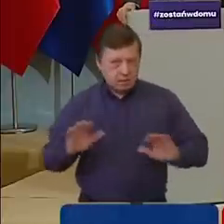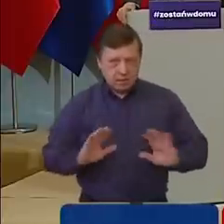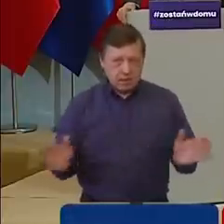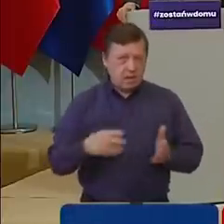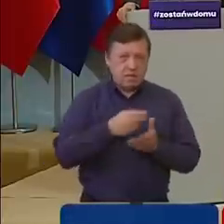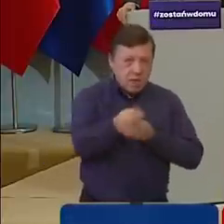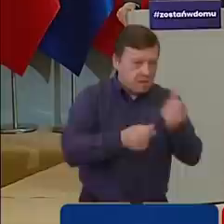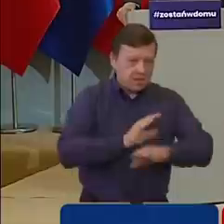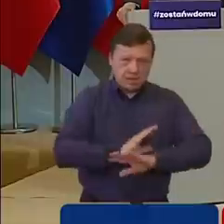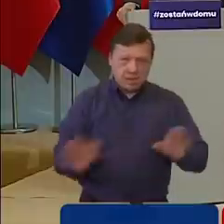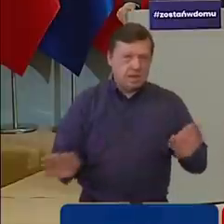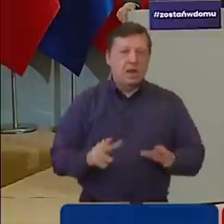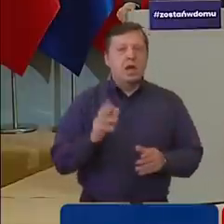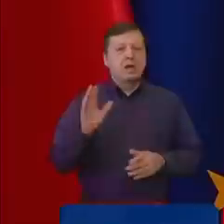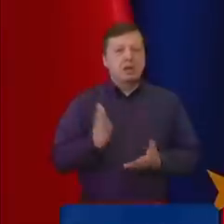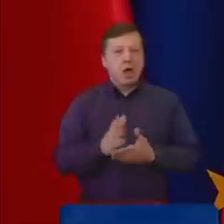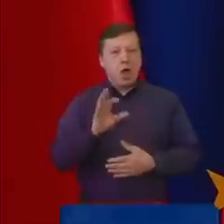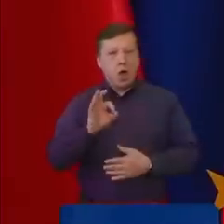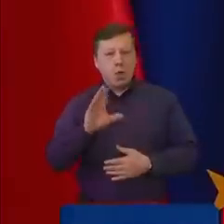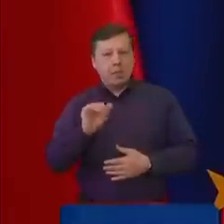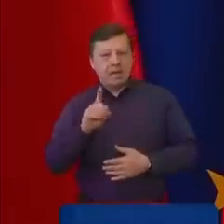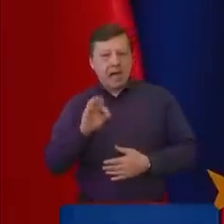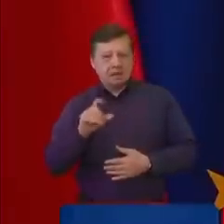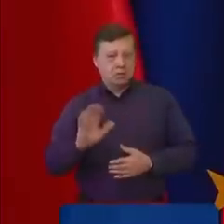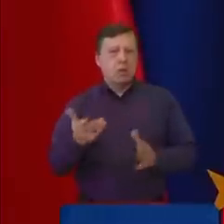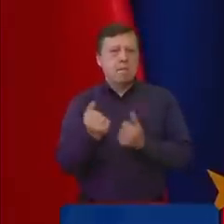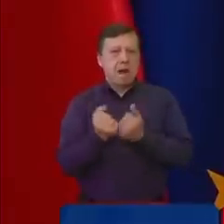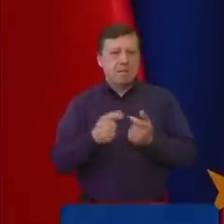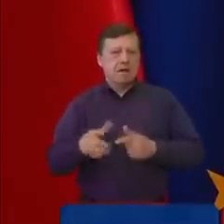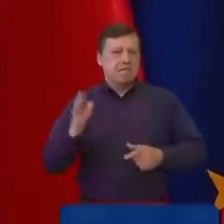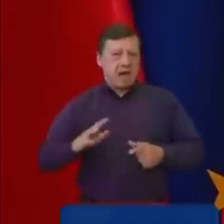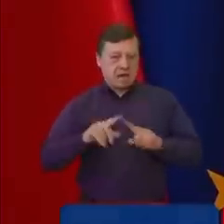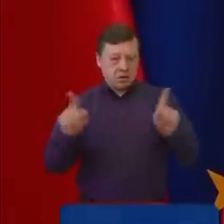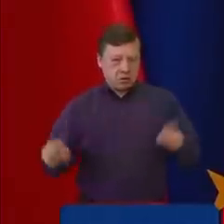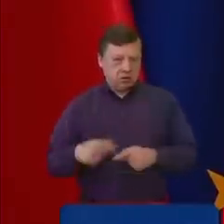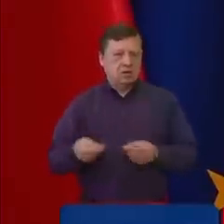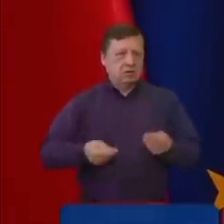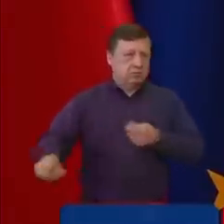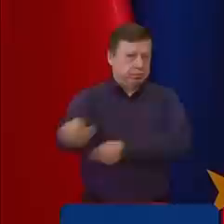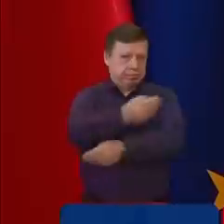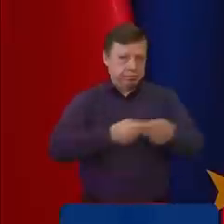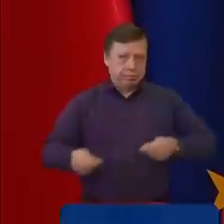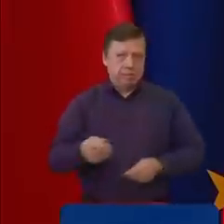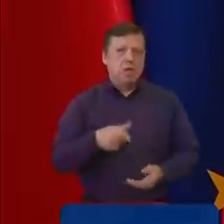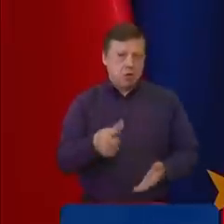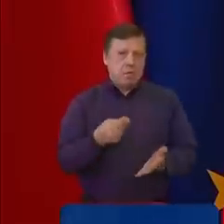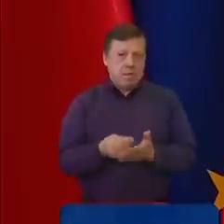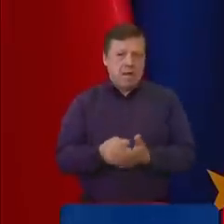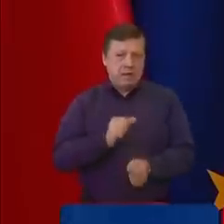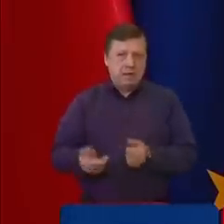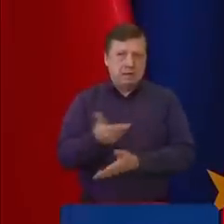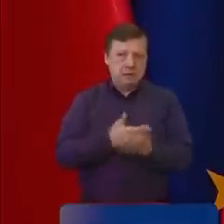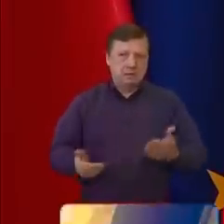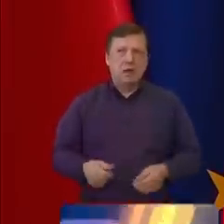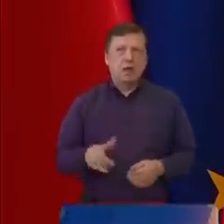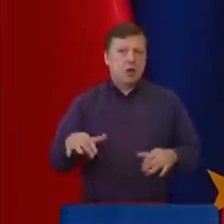działa na rynku obligacji, papierów wartościowych, ogólnie rzecz biorąc, zapewnia jego płynność, co oznacza z punktu widzenia